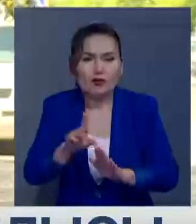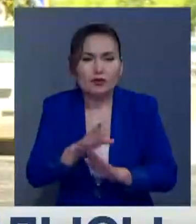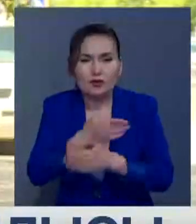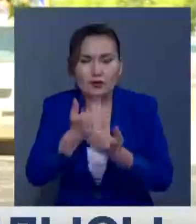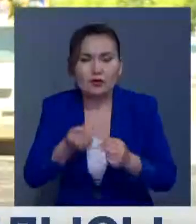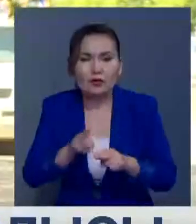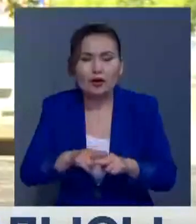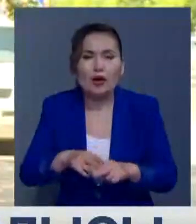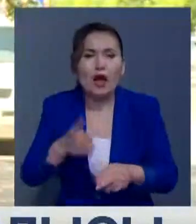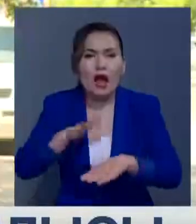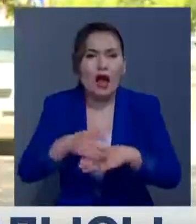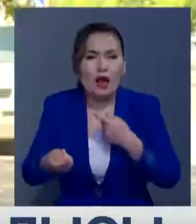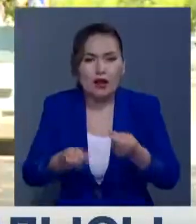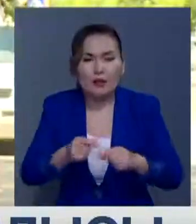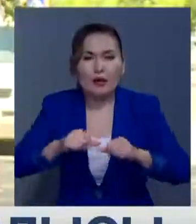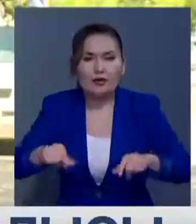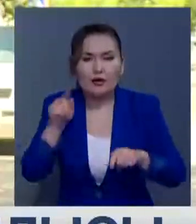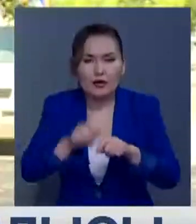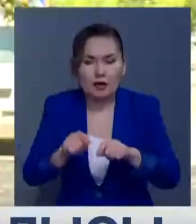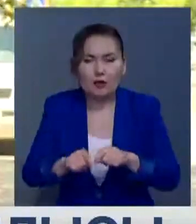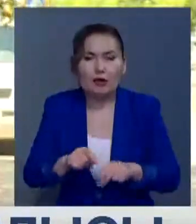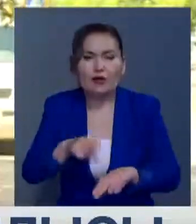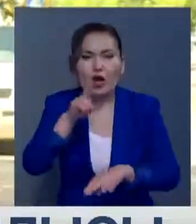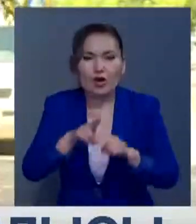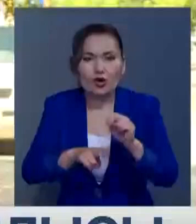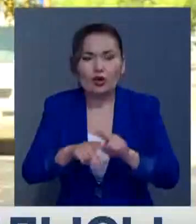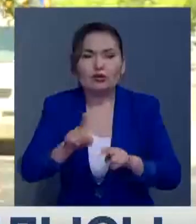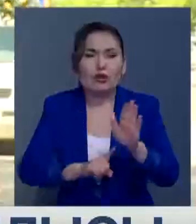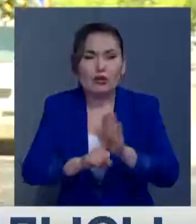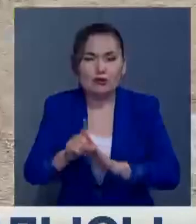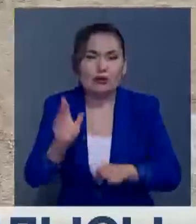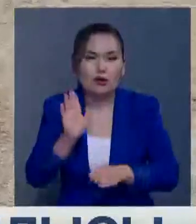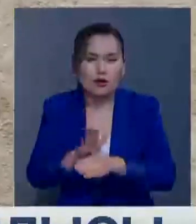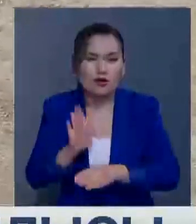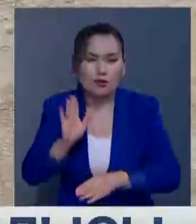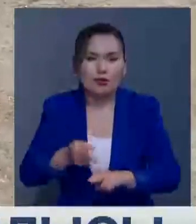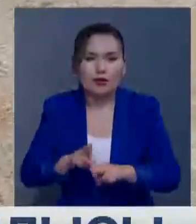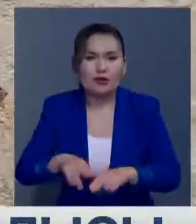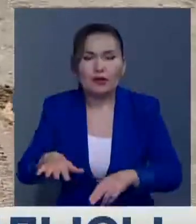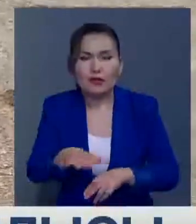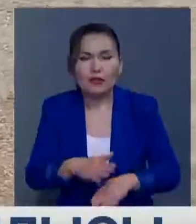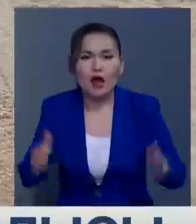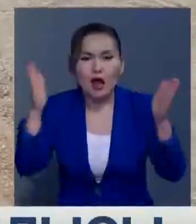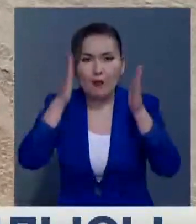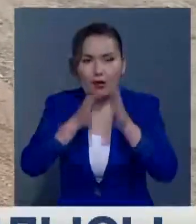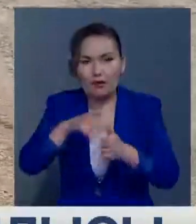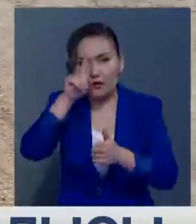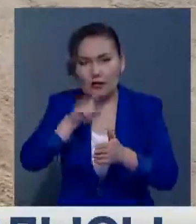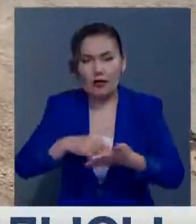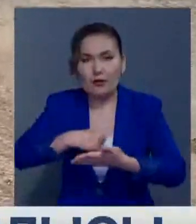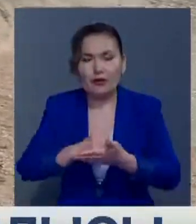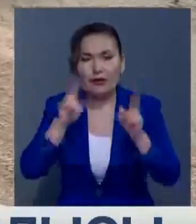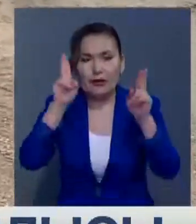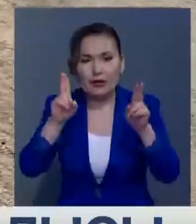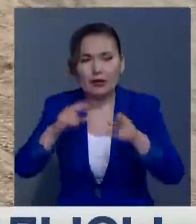аяқталған соң ғана әкімшілік тиісті сараптамадан өткізіп, құрылысты бастауға қаулы шығарады. Жалпы мұсылмандар діни басқармасы бекіткен